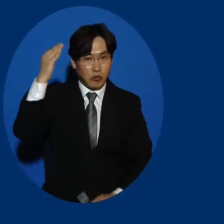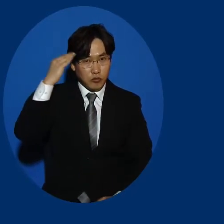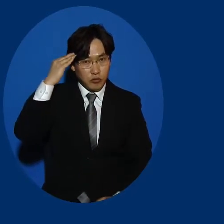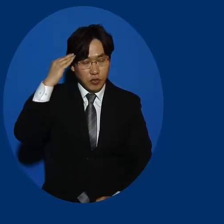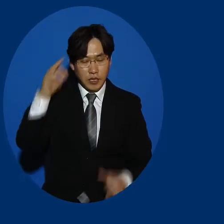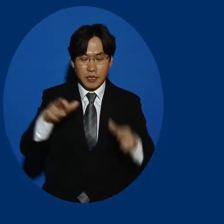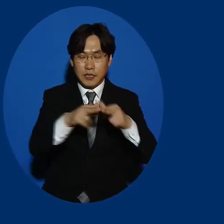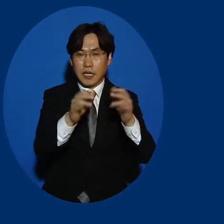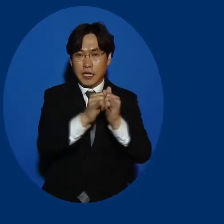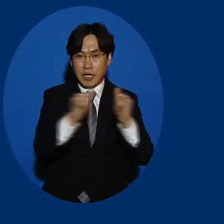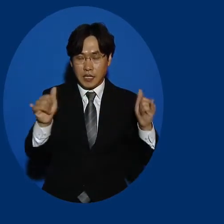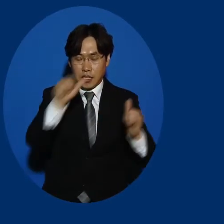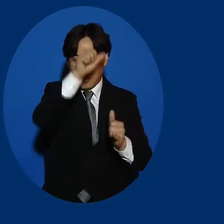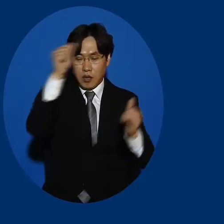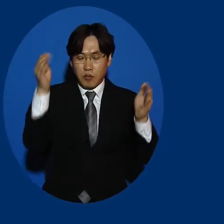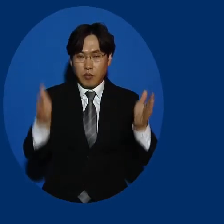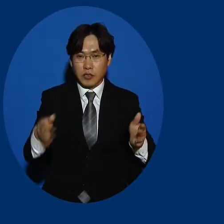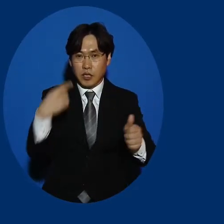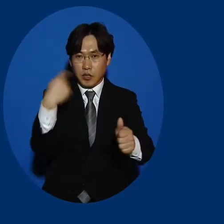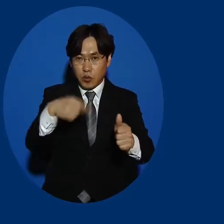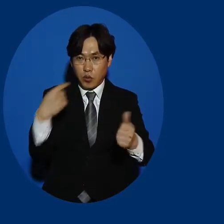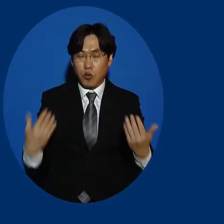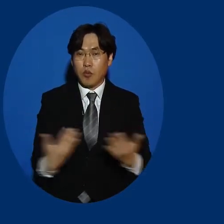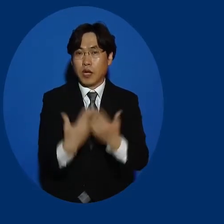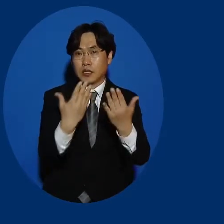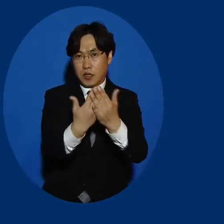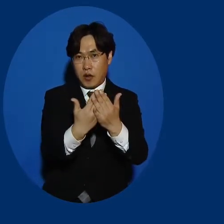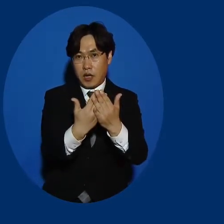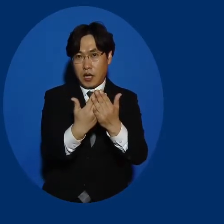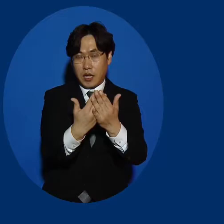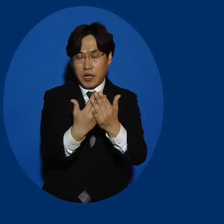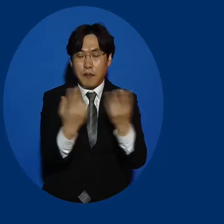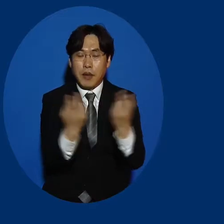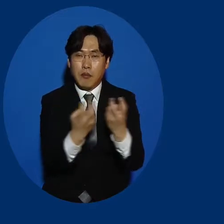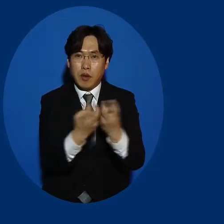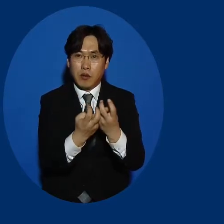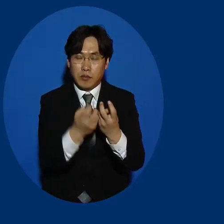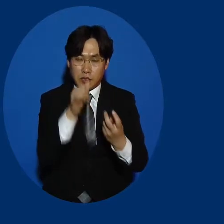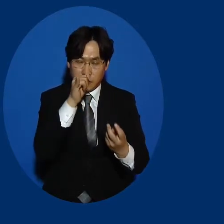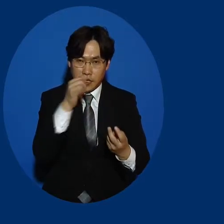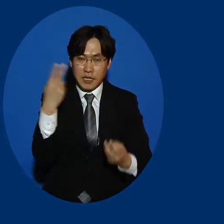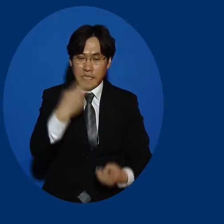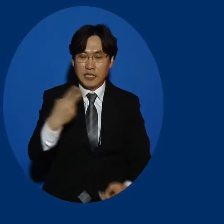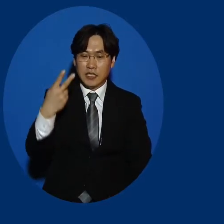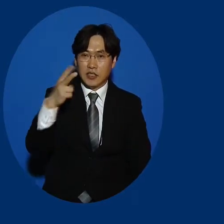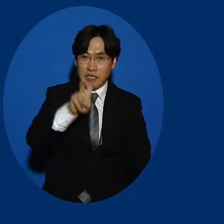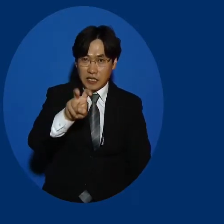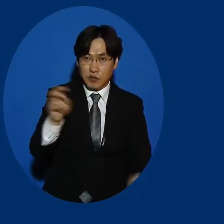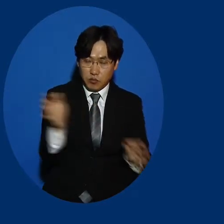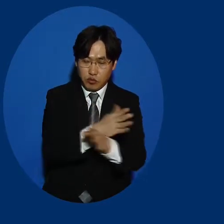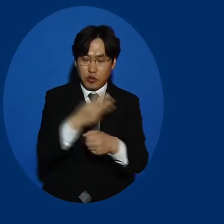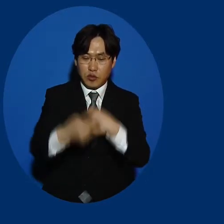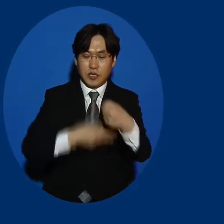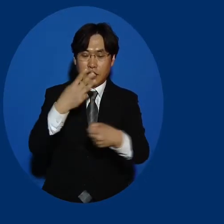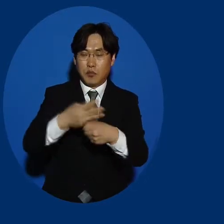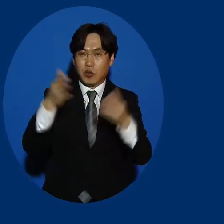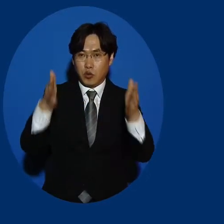우리나라에 보면 장애인 평생교육 활성화 방안이라는 게 발표가 되어 있어요. 이 2020년도 이제 3년 동안의 어떤